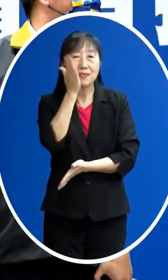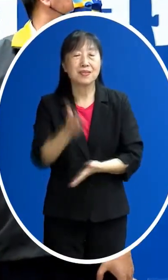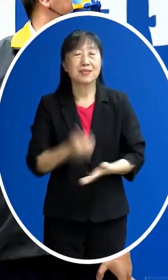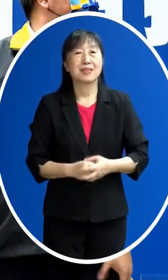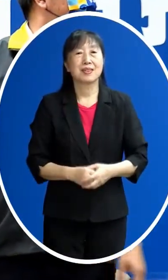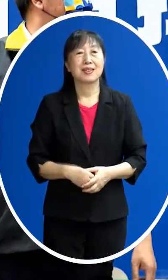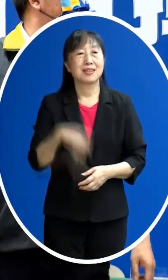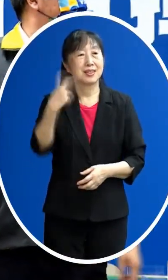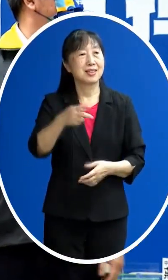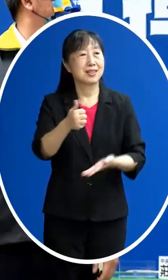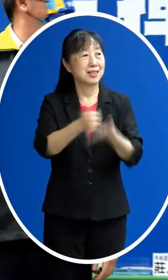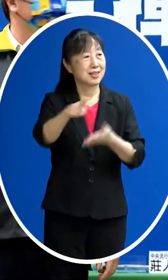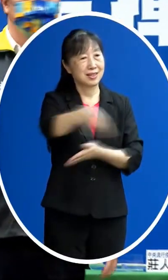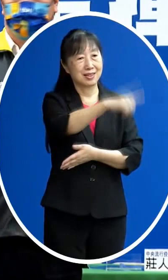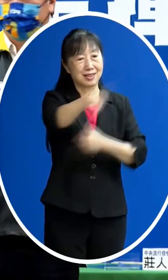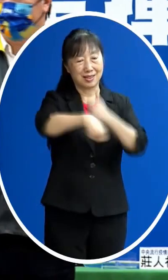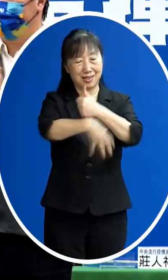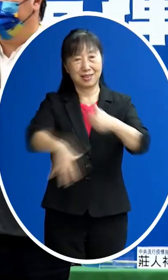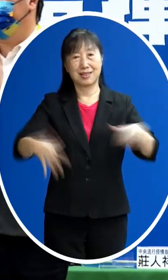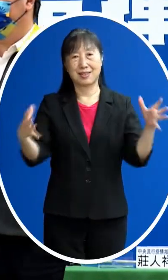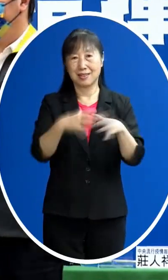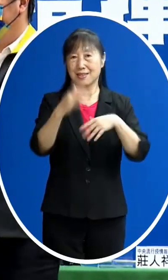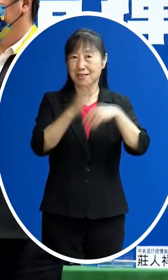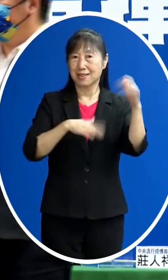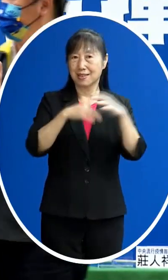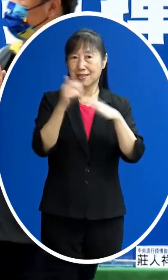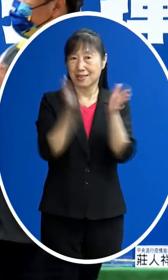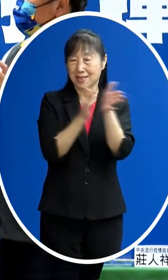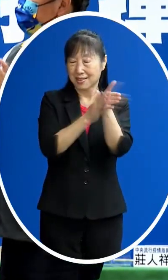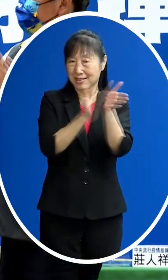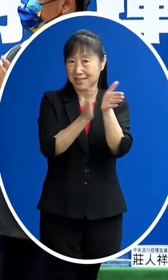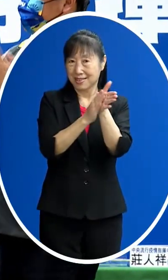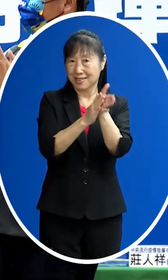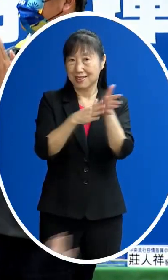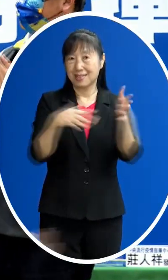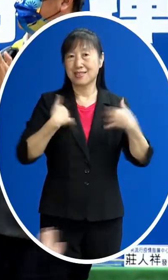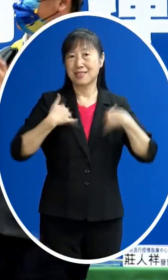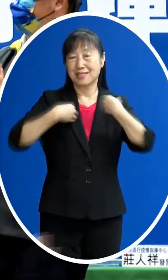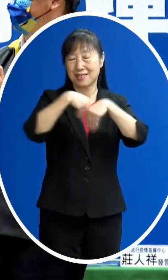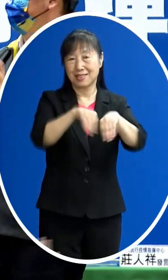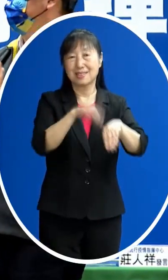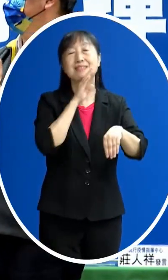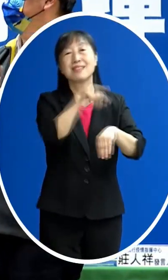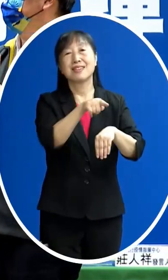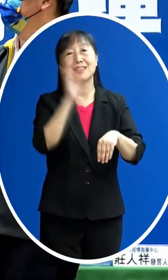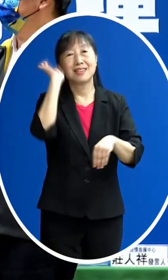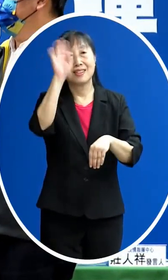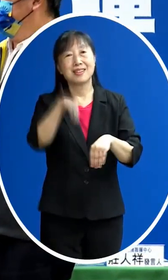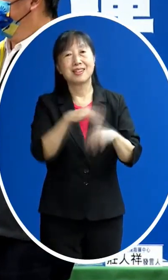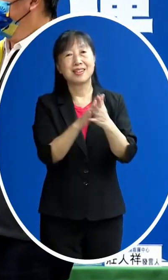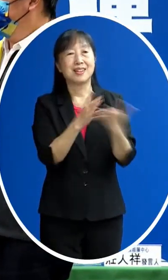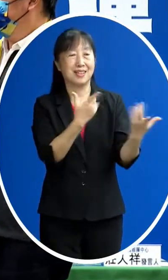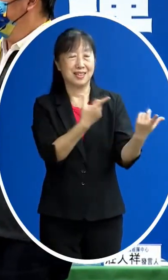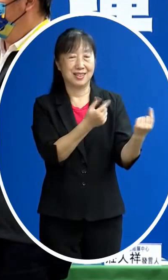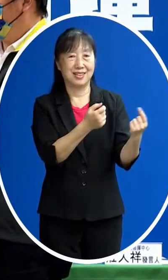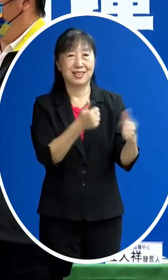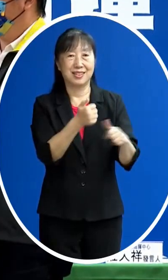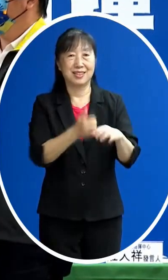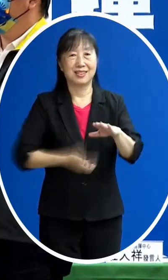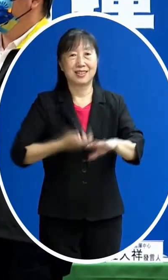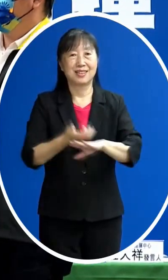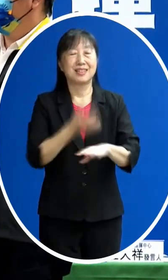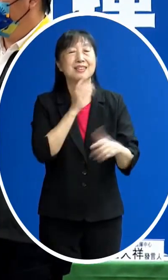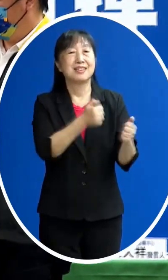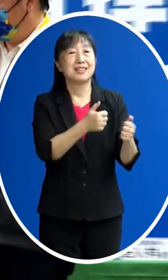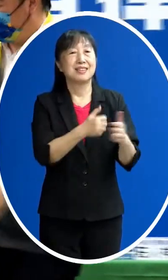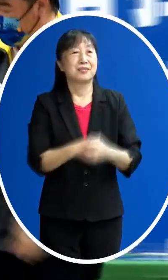邀请防疫团队的伙伴们呢，我们一起掌声来欢送陈前指挥官，感谢他的领导还有贡献。